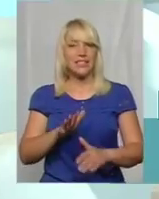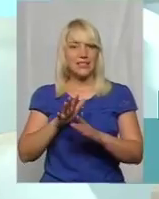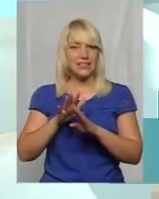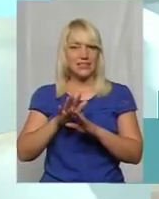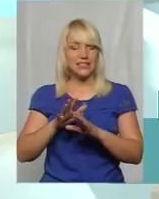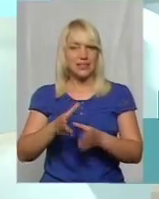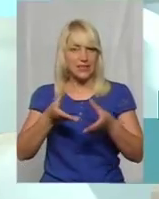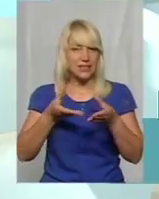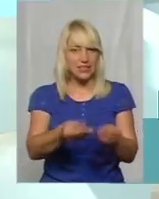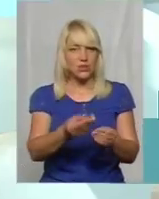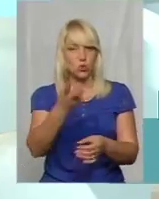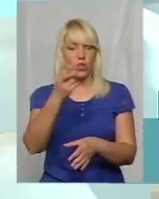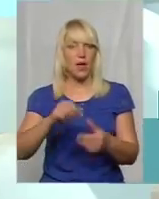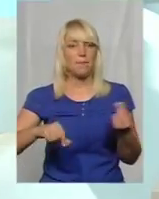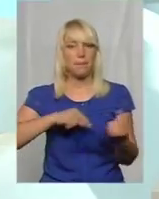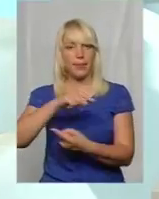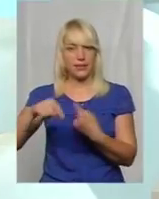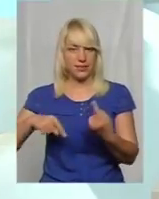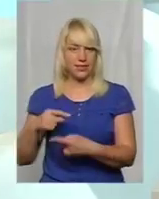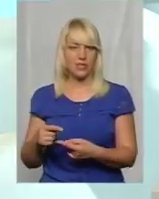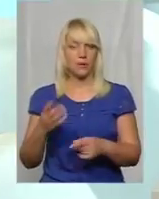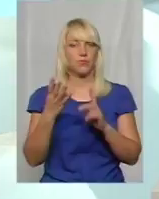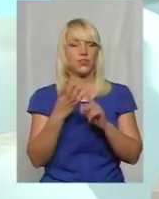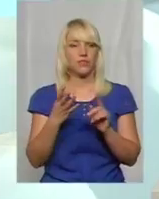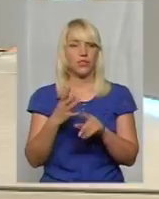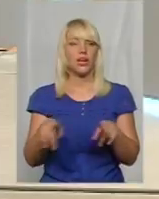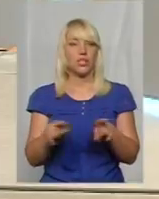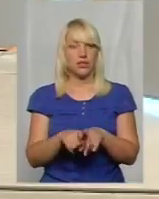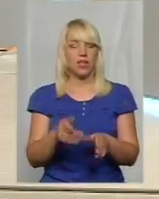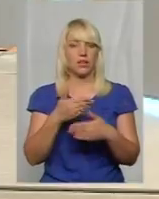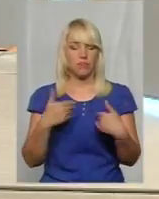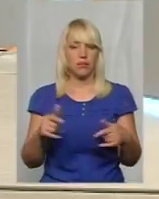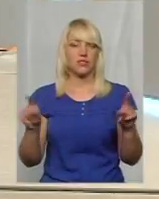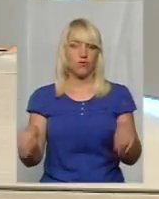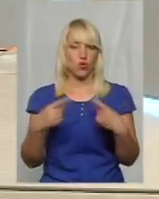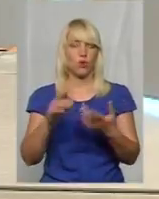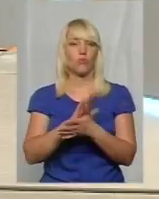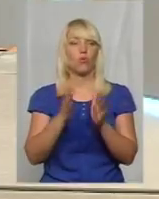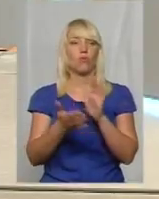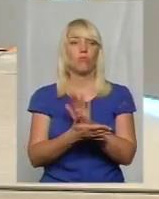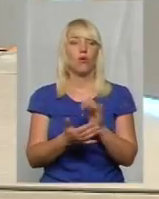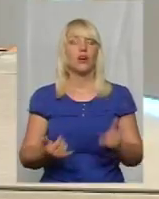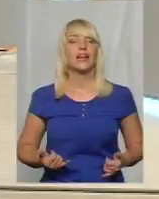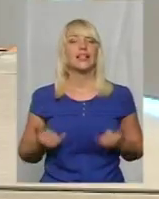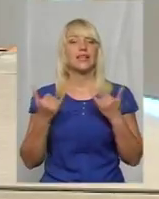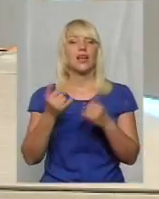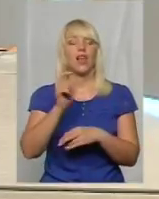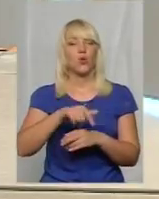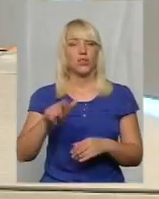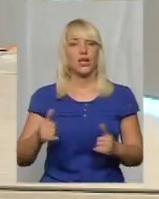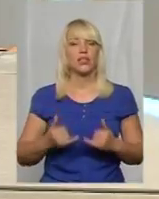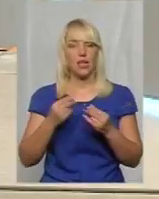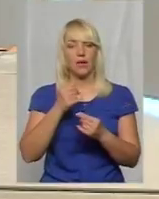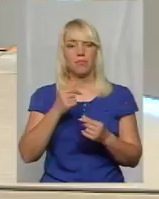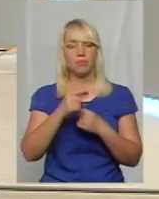на бізнес, в четверту чергу. І таким чином ми справді створимо умови для людей, для підприємств,